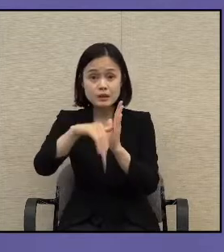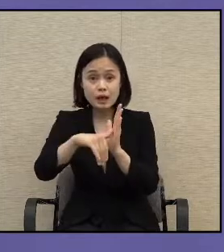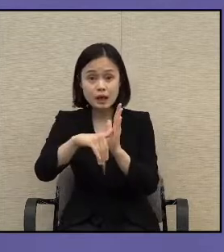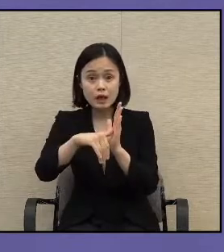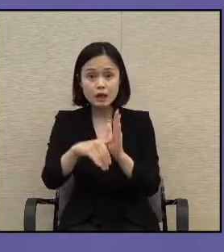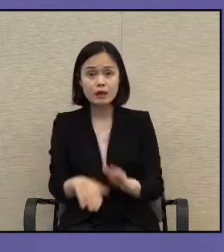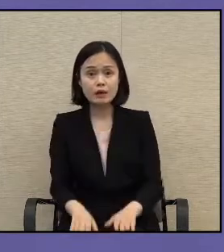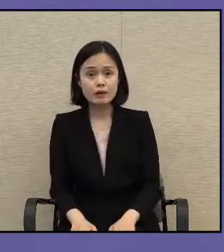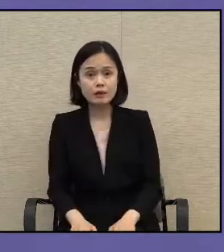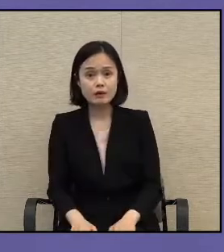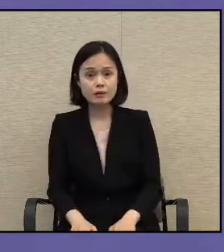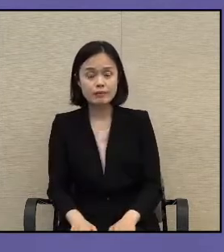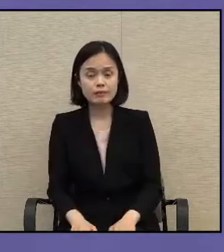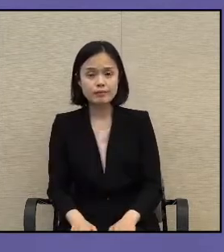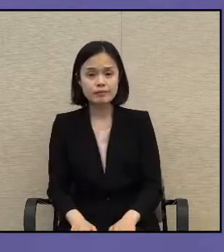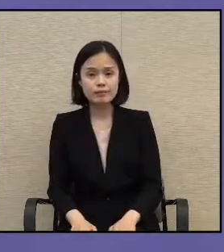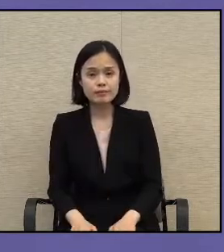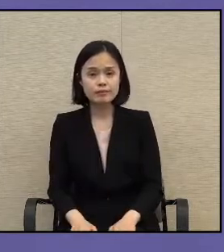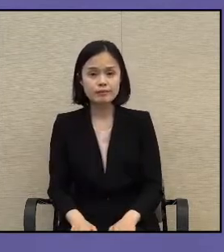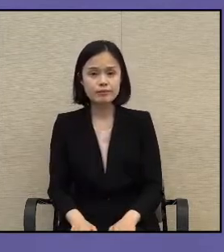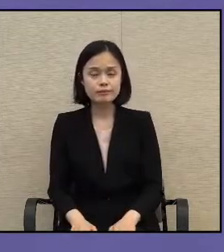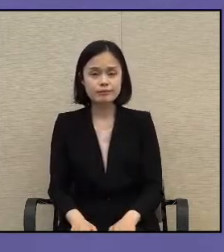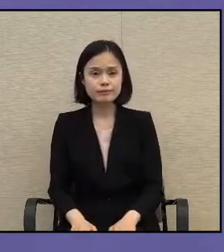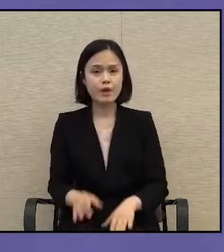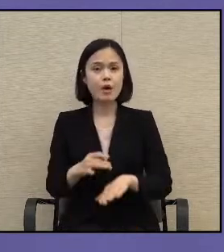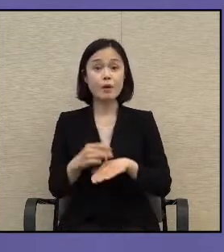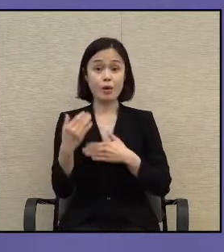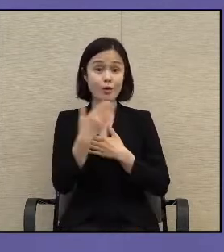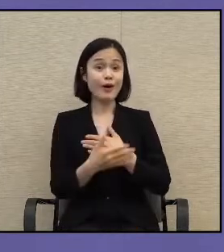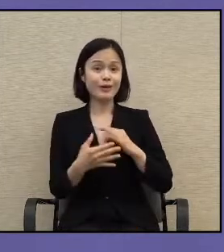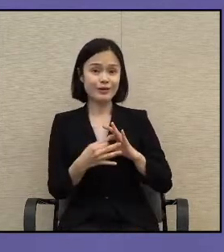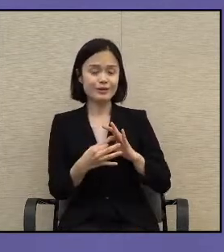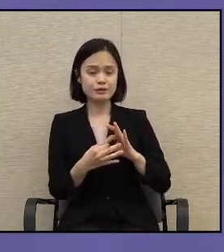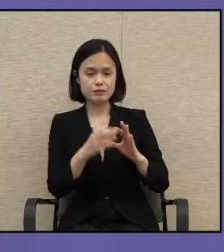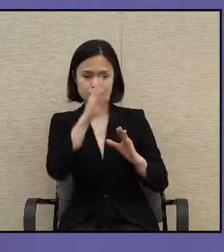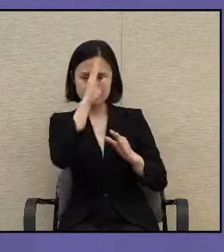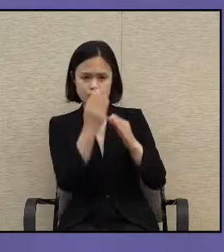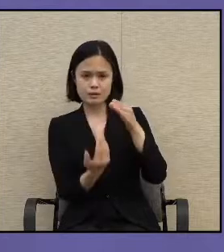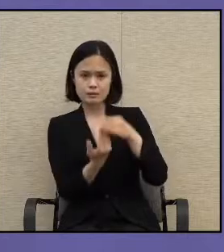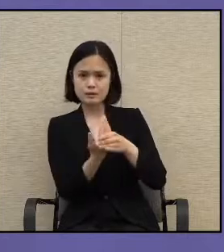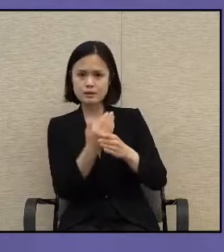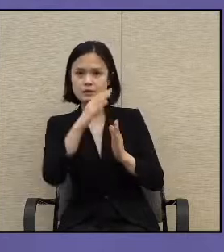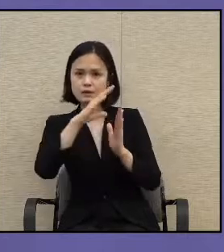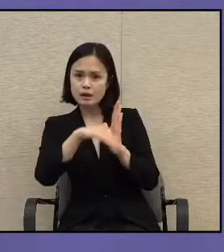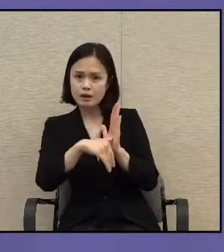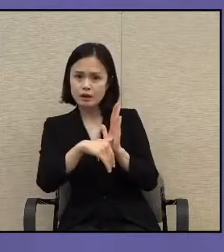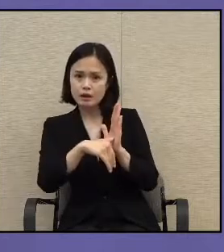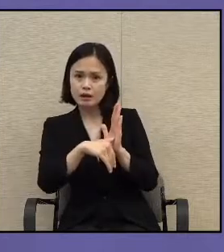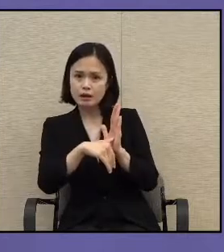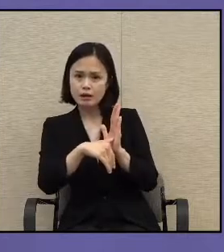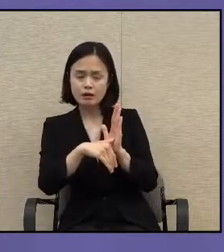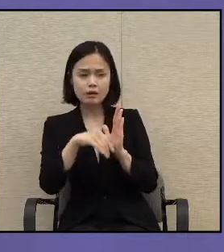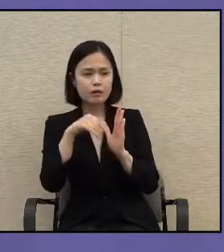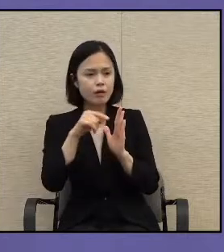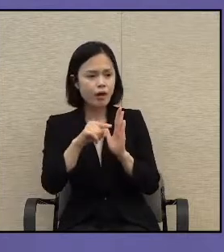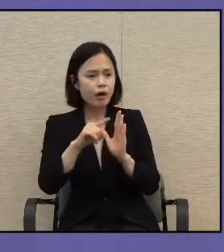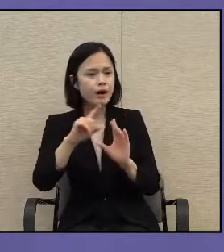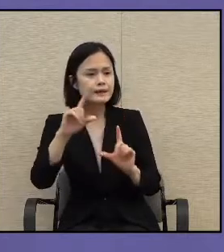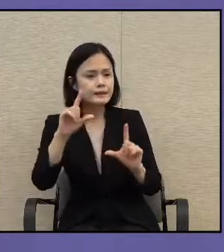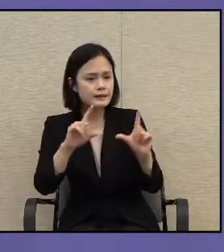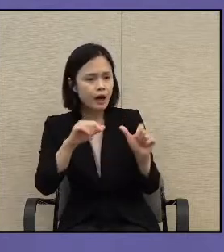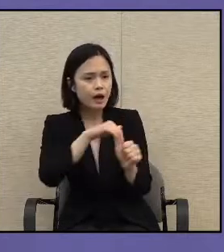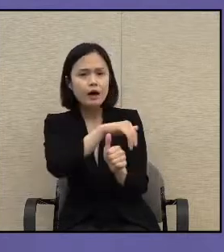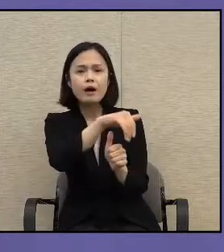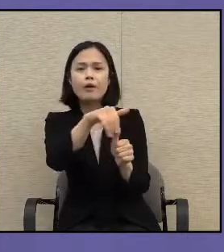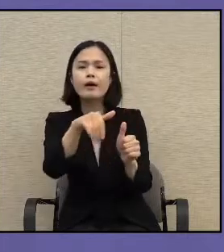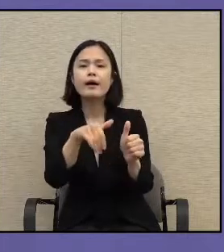and disease라고 되어 있는 질환이라고 하는 것이 발생하고 나면 그 이후에 이제 여러 가지 상태들이 이제